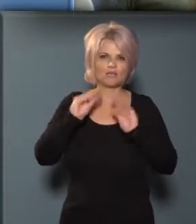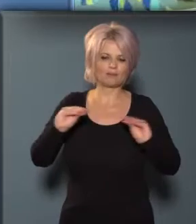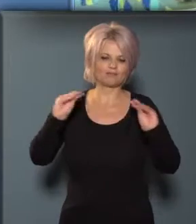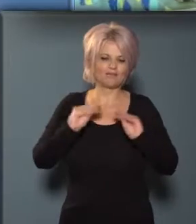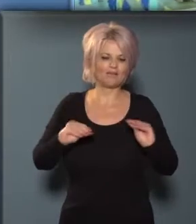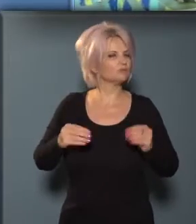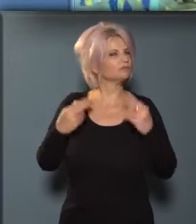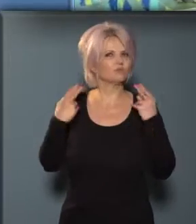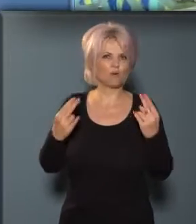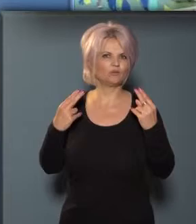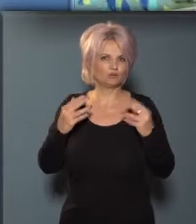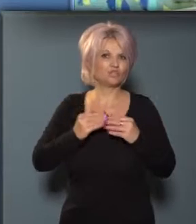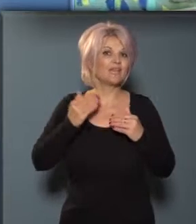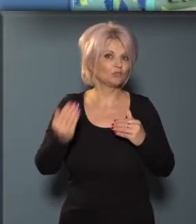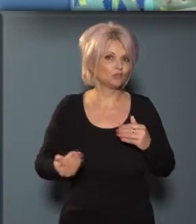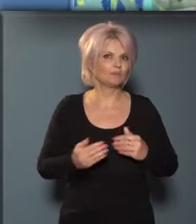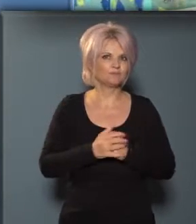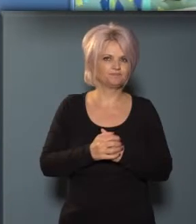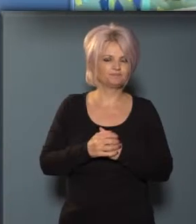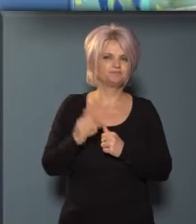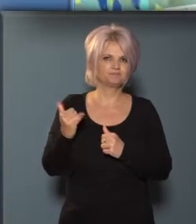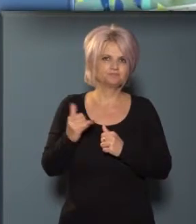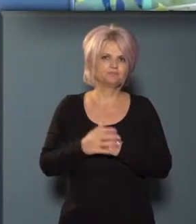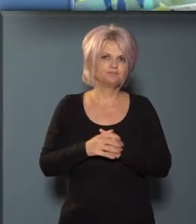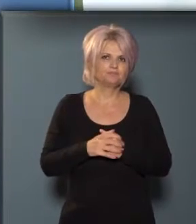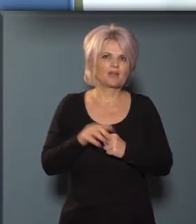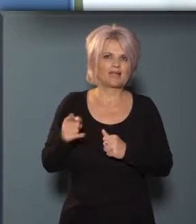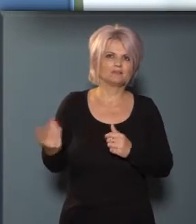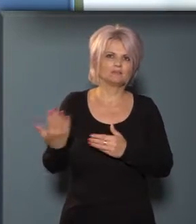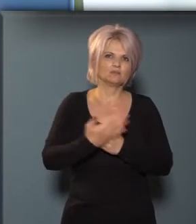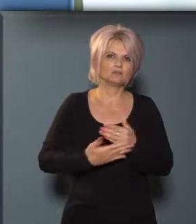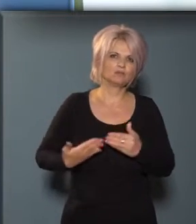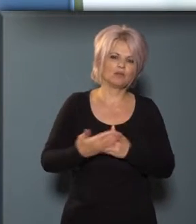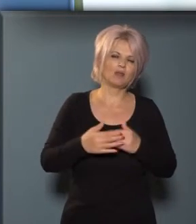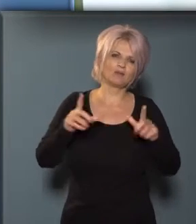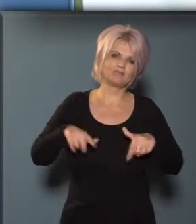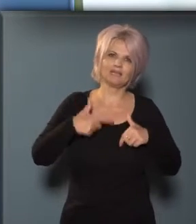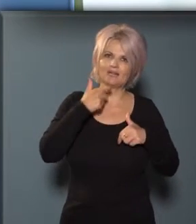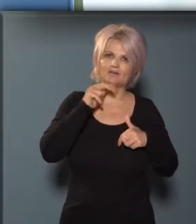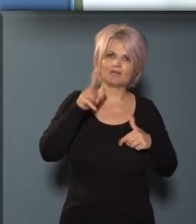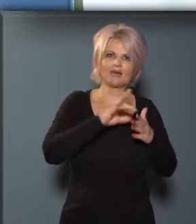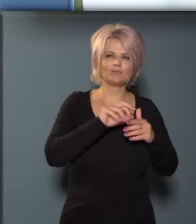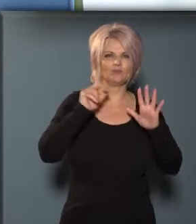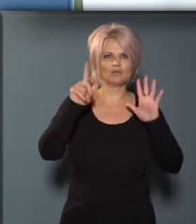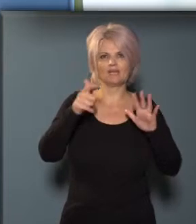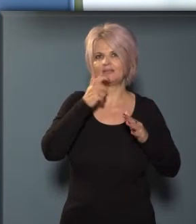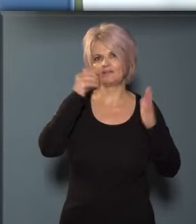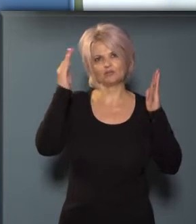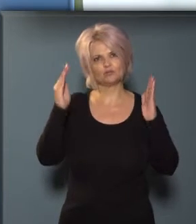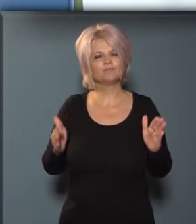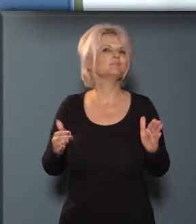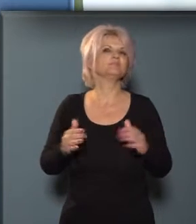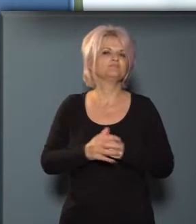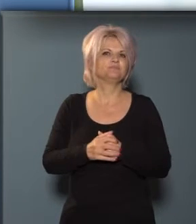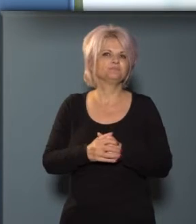tulajdonképpen kulcsfontosságúak a későbbiekhez? Ez így van, azt gondolom, hogy ez az alap, és ez az az életkor, ez a 3-7 éves korig, amikor